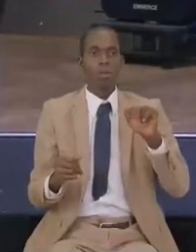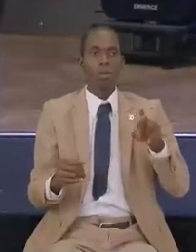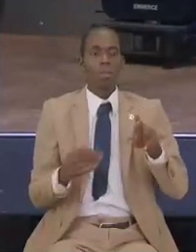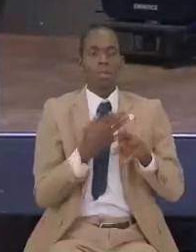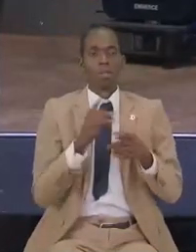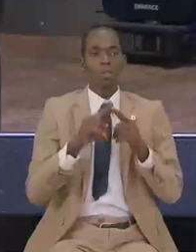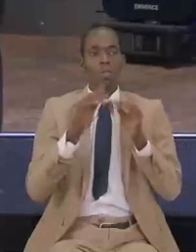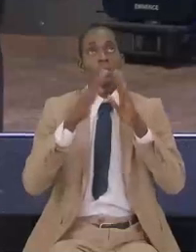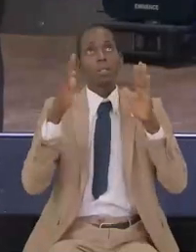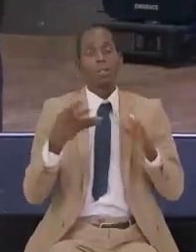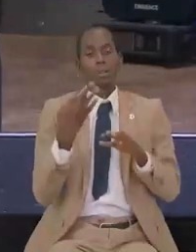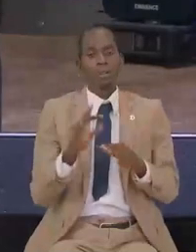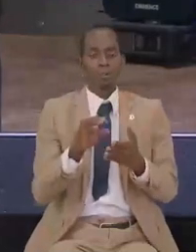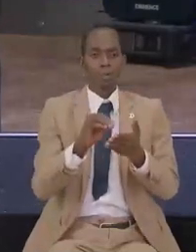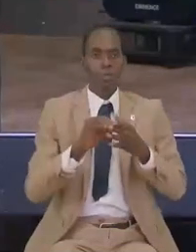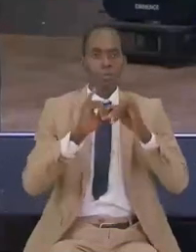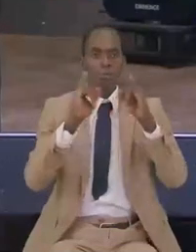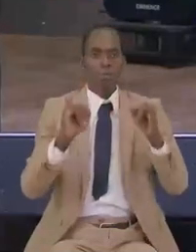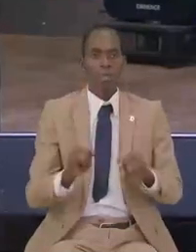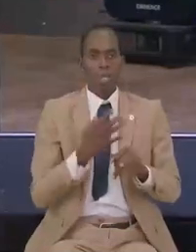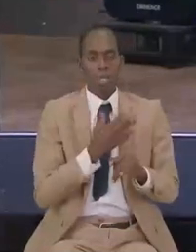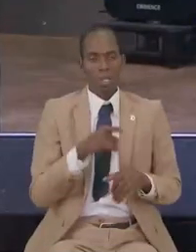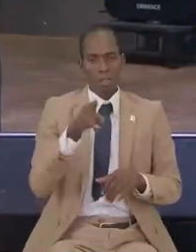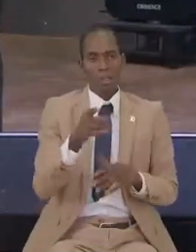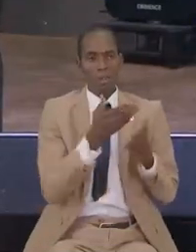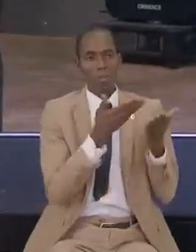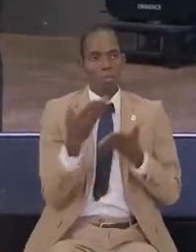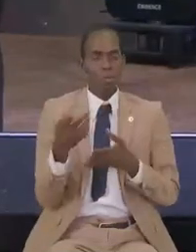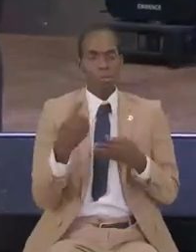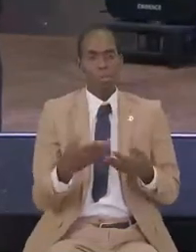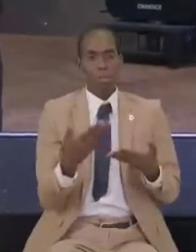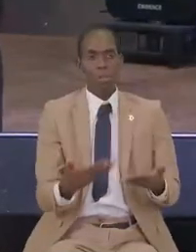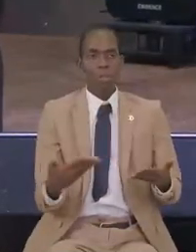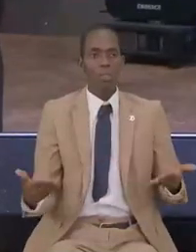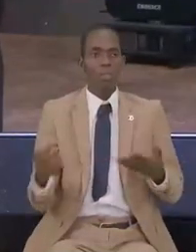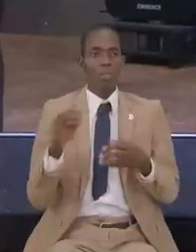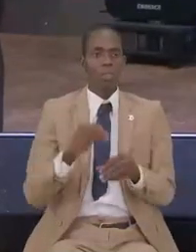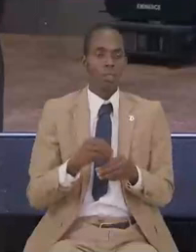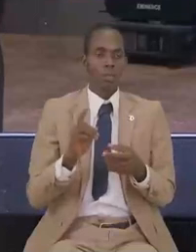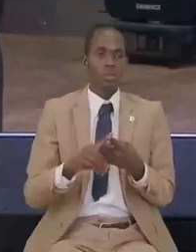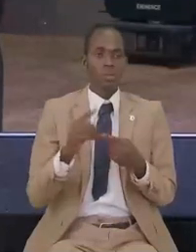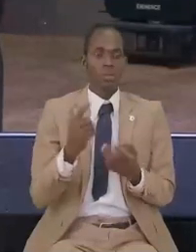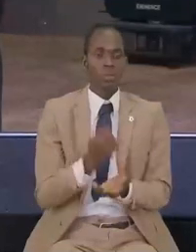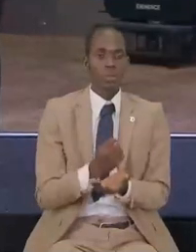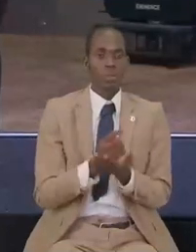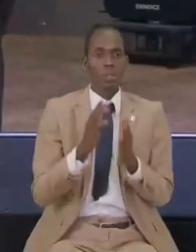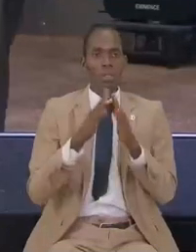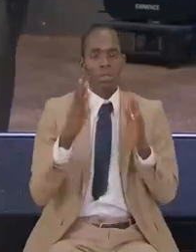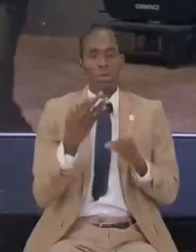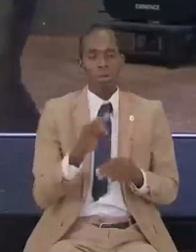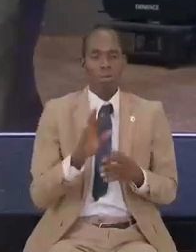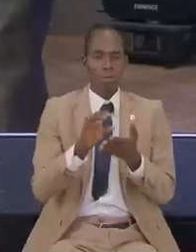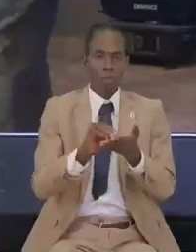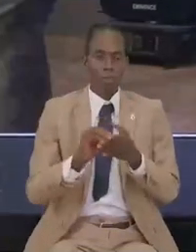son Dieu. Il les mit dans la maison du trésor de son Dieu.